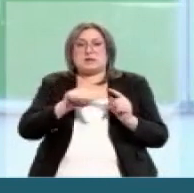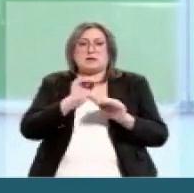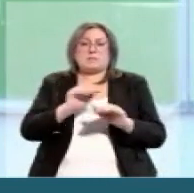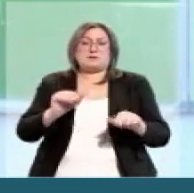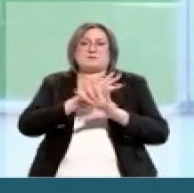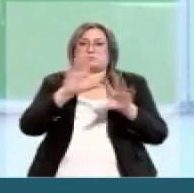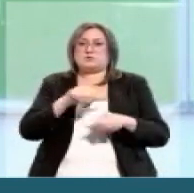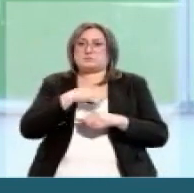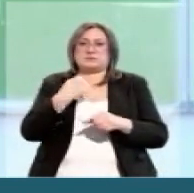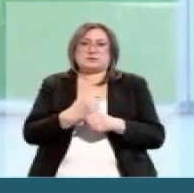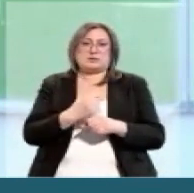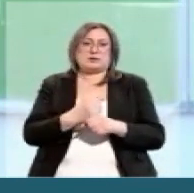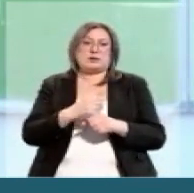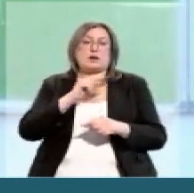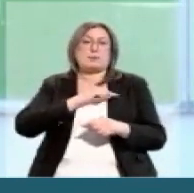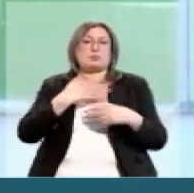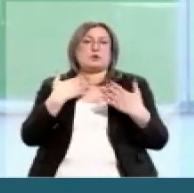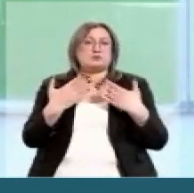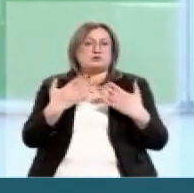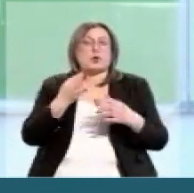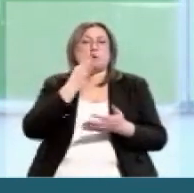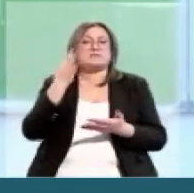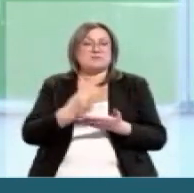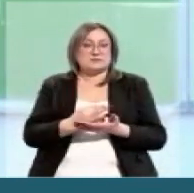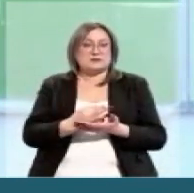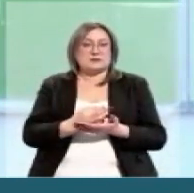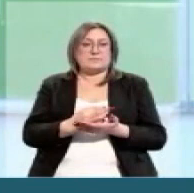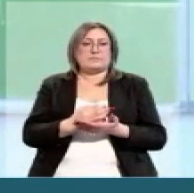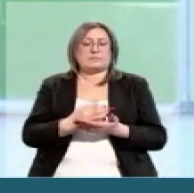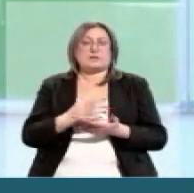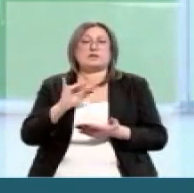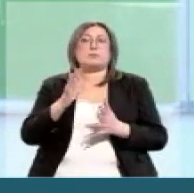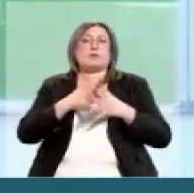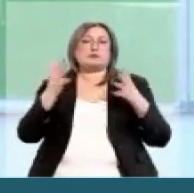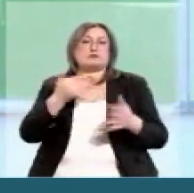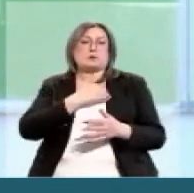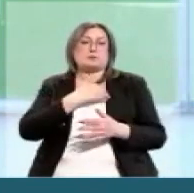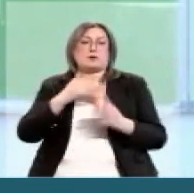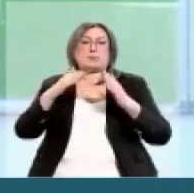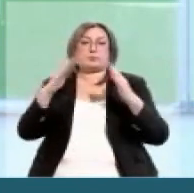все это сделали. К работе отнеслись ответственно и с большой охотой. Будка была